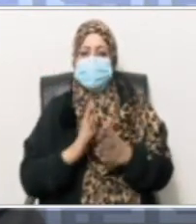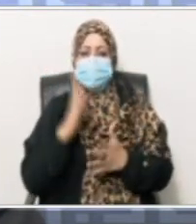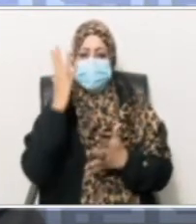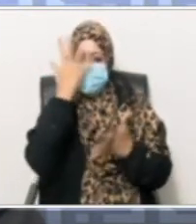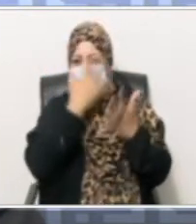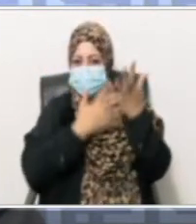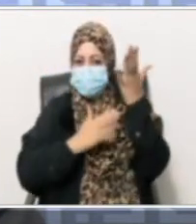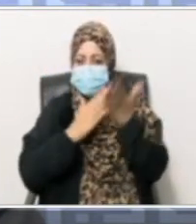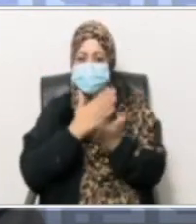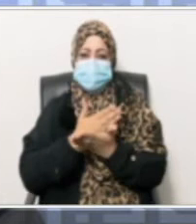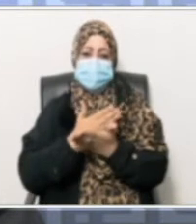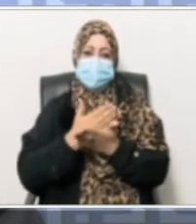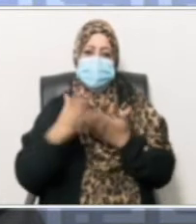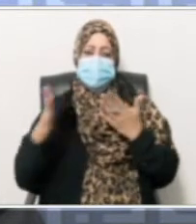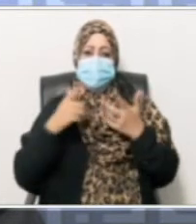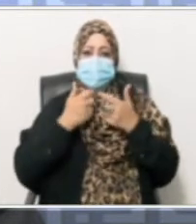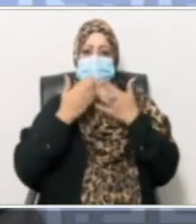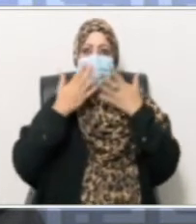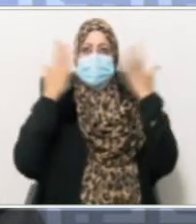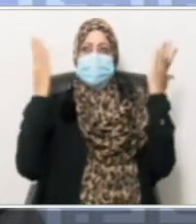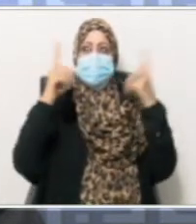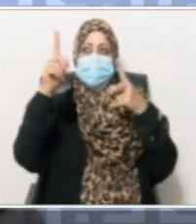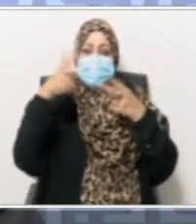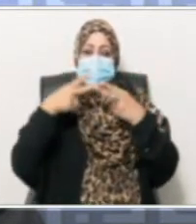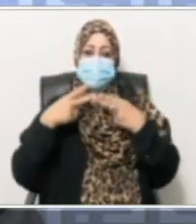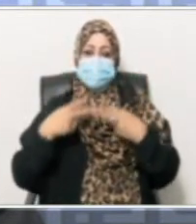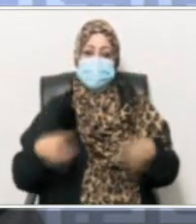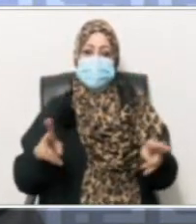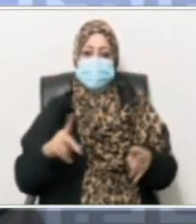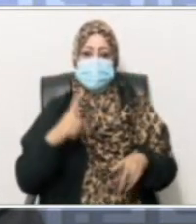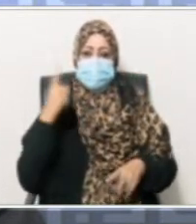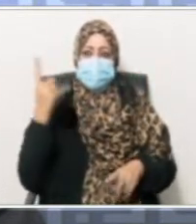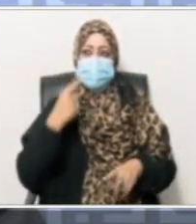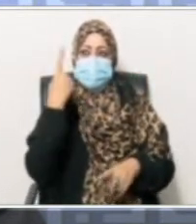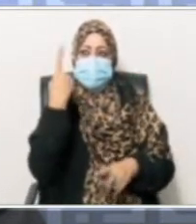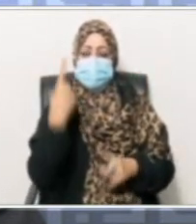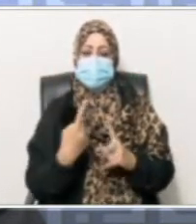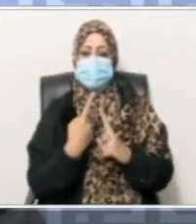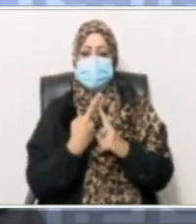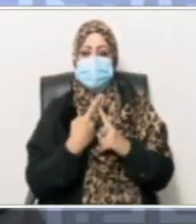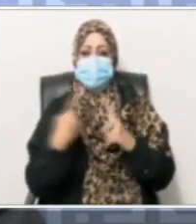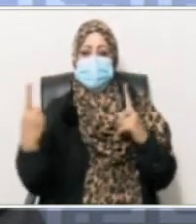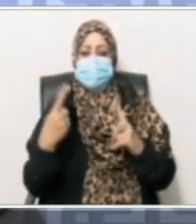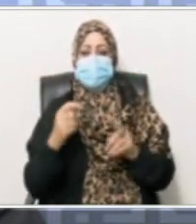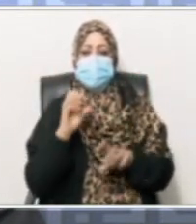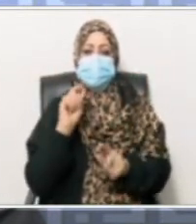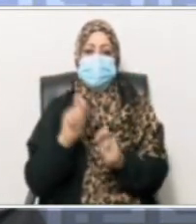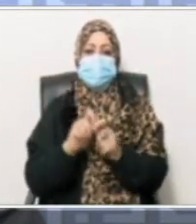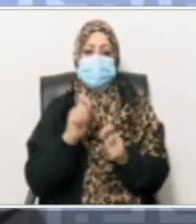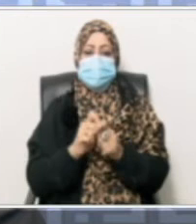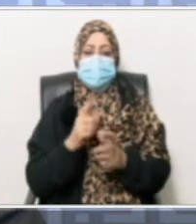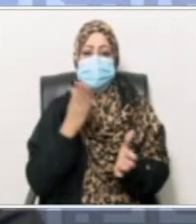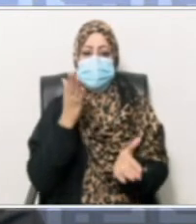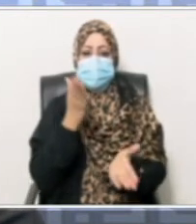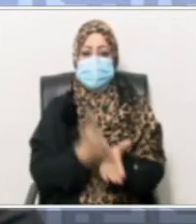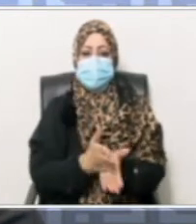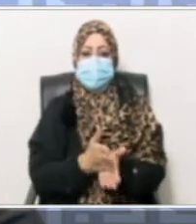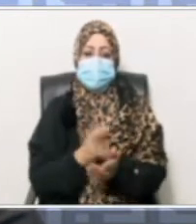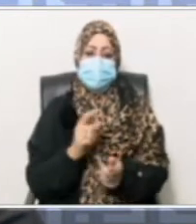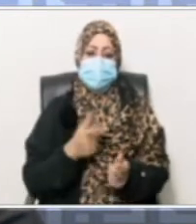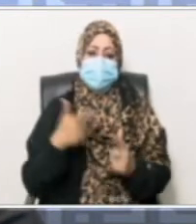الواحد الأحد، فيرشدونهم إلى الحق وإلى الصراط المستقيم. معنا متصل.